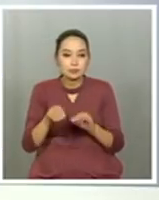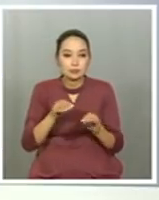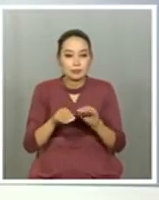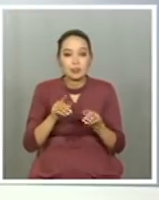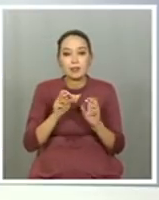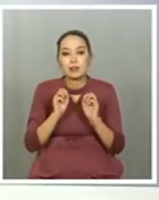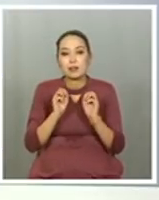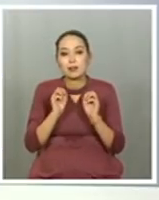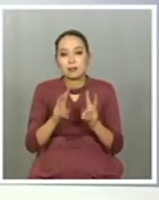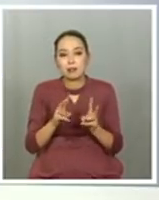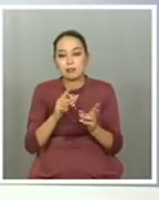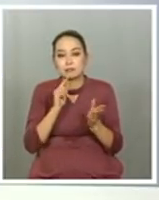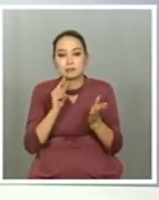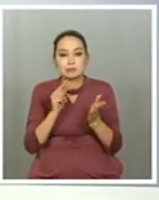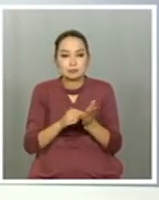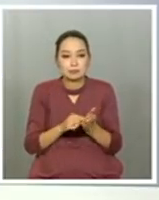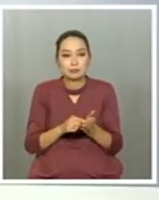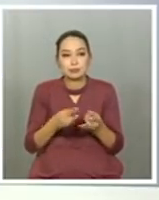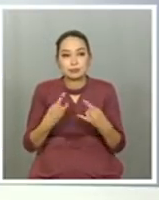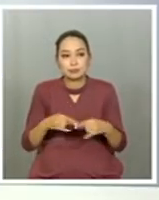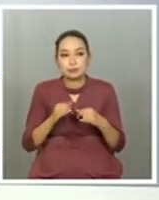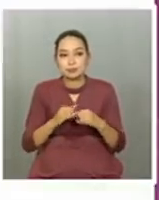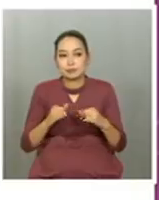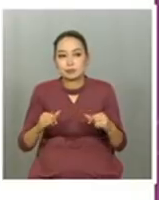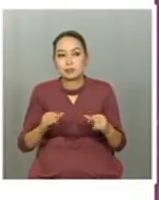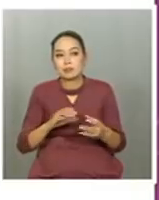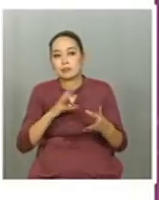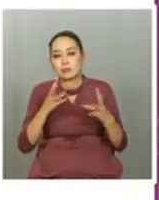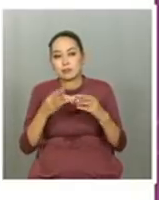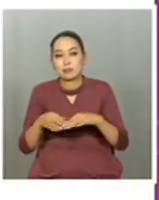жасушасының түзілетін орнын анықтаңыз.